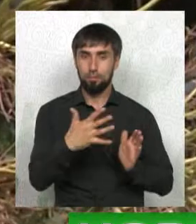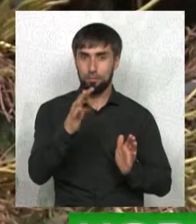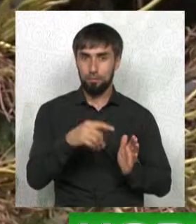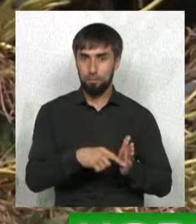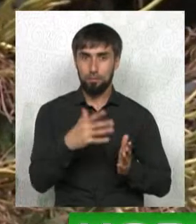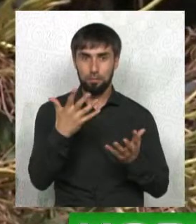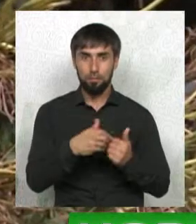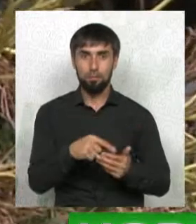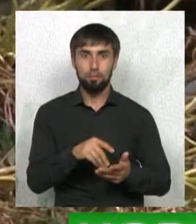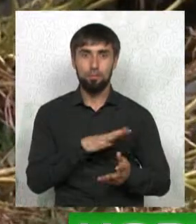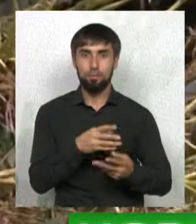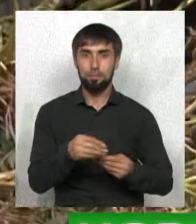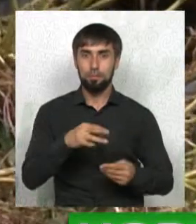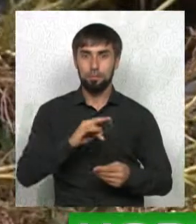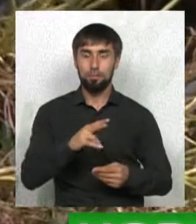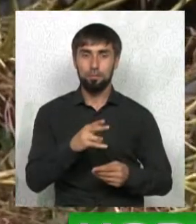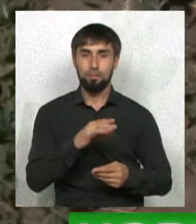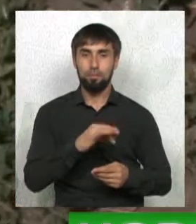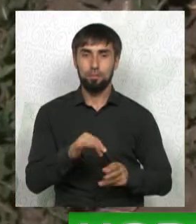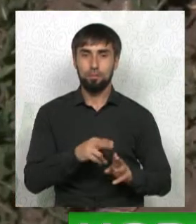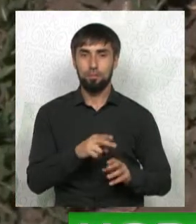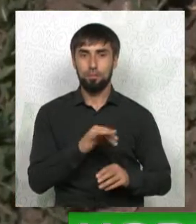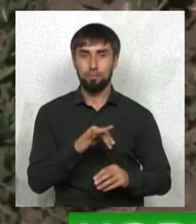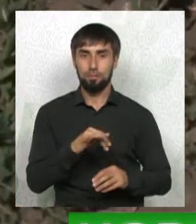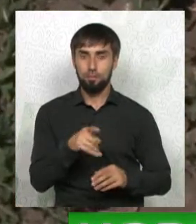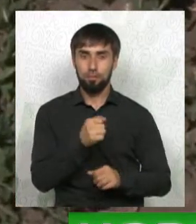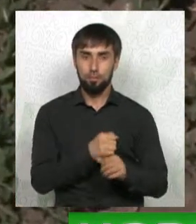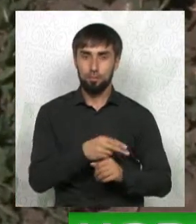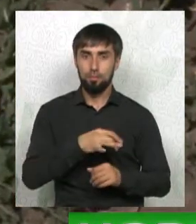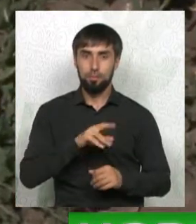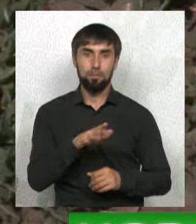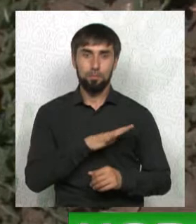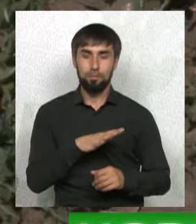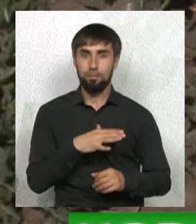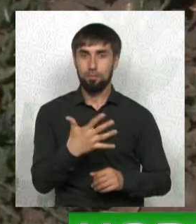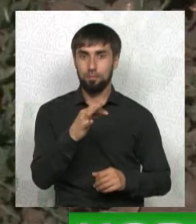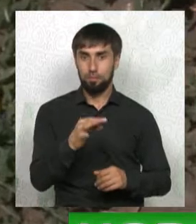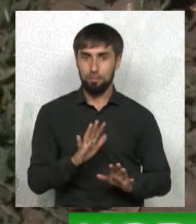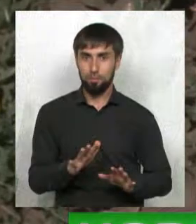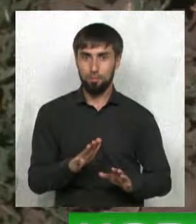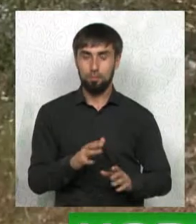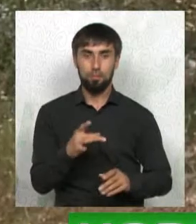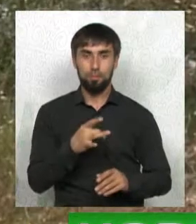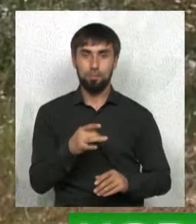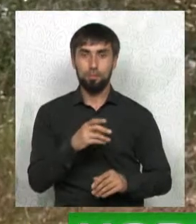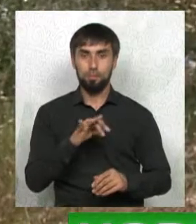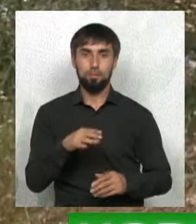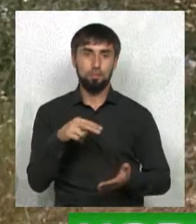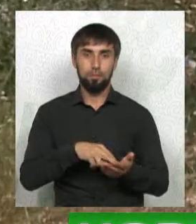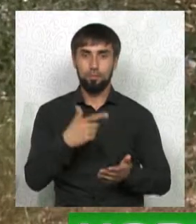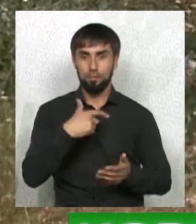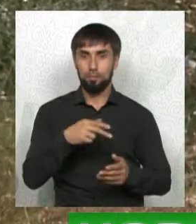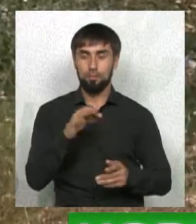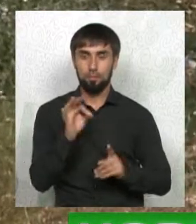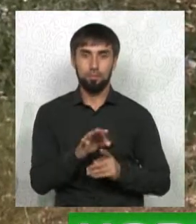этого числа разлагаются на полигонах твердых бытовых отходов. До этапа переработки из них доходит всего 5%. Региональные экологи ставят перед собой